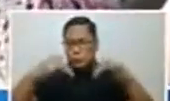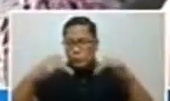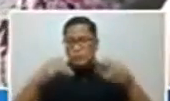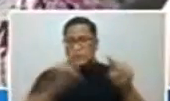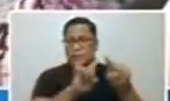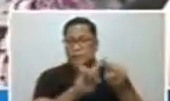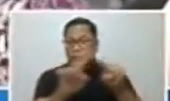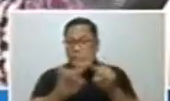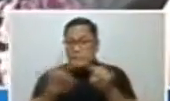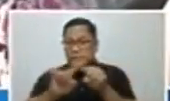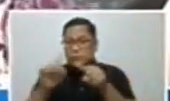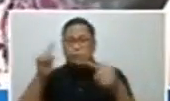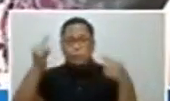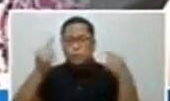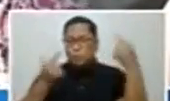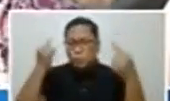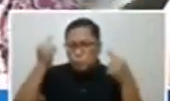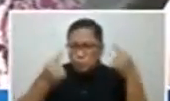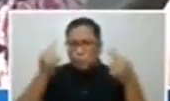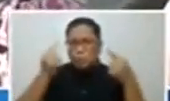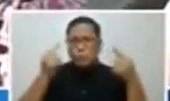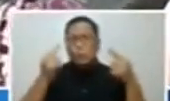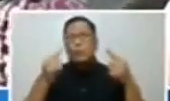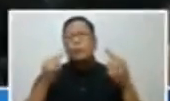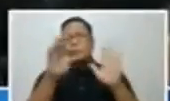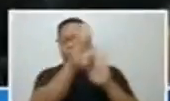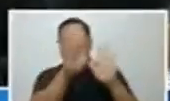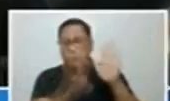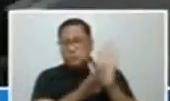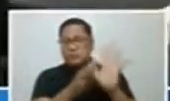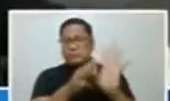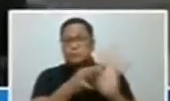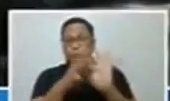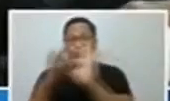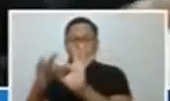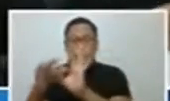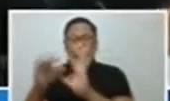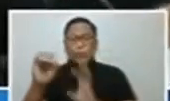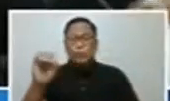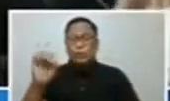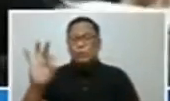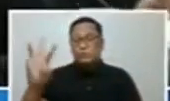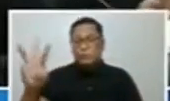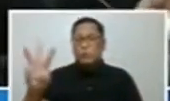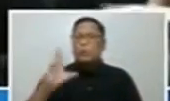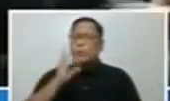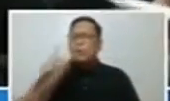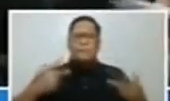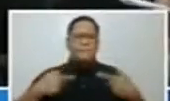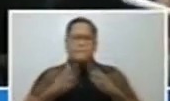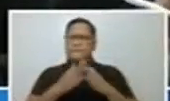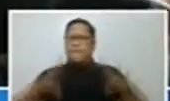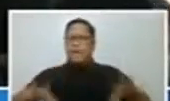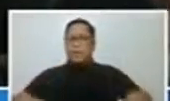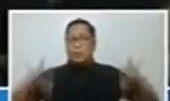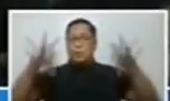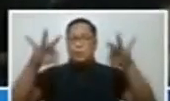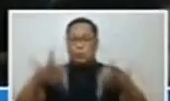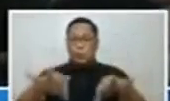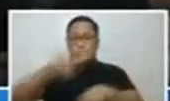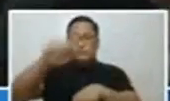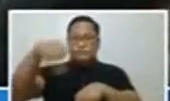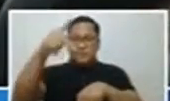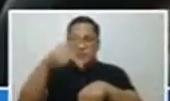sa mga natalakay sa nasabing hearing, ang bills gaya ng Senate Bill 317 o Overseas Filipino Workers Credit Assistance